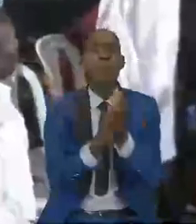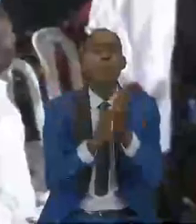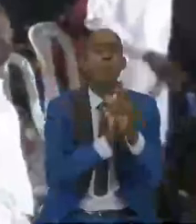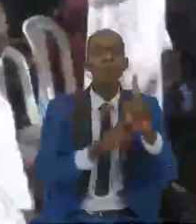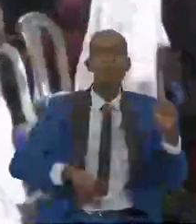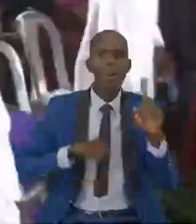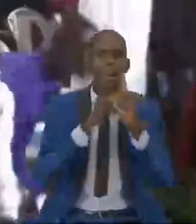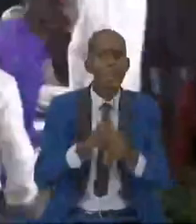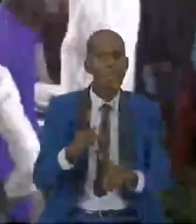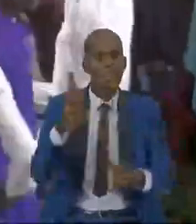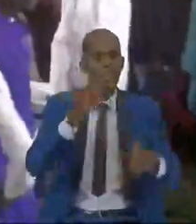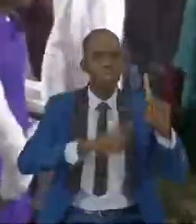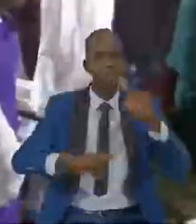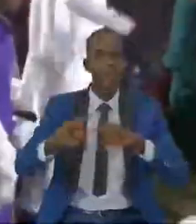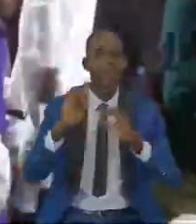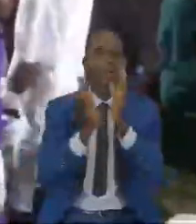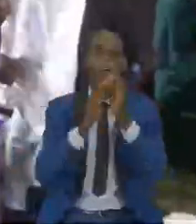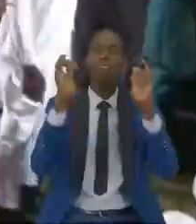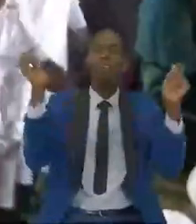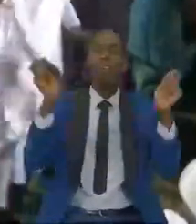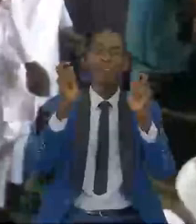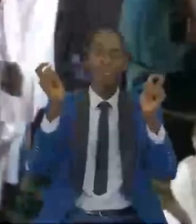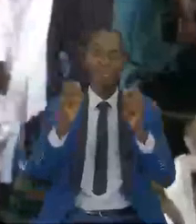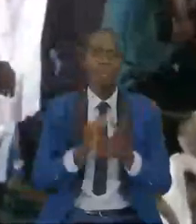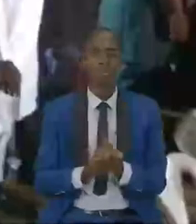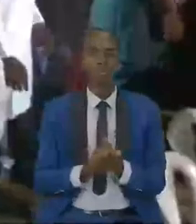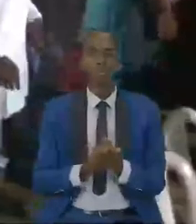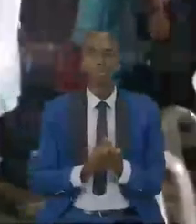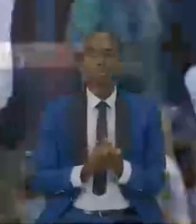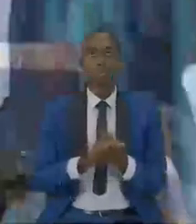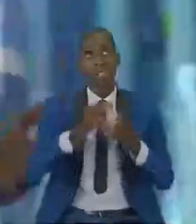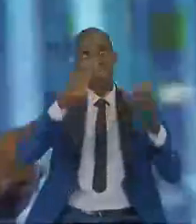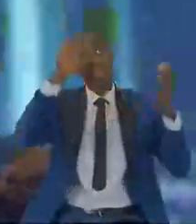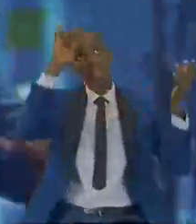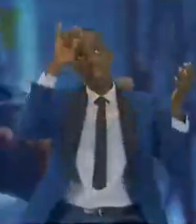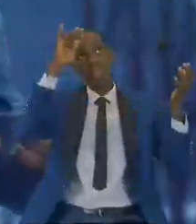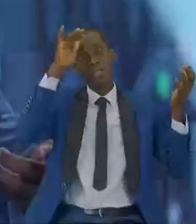Si vous êtes là, que le ciel entende votre voix. Je dis gloire à Dieu.